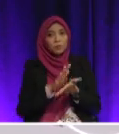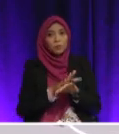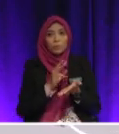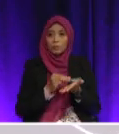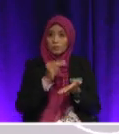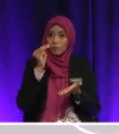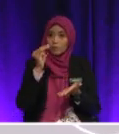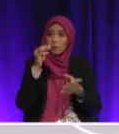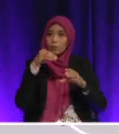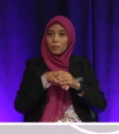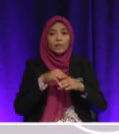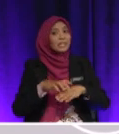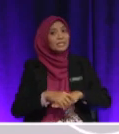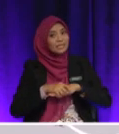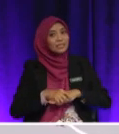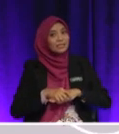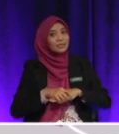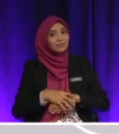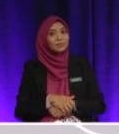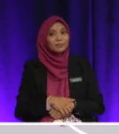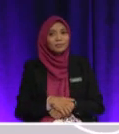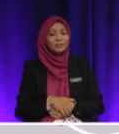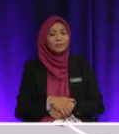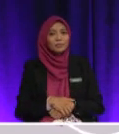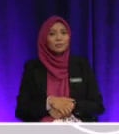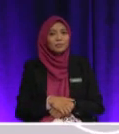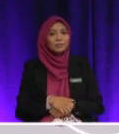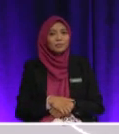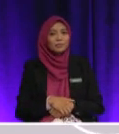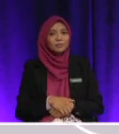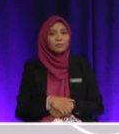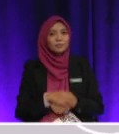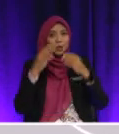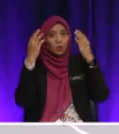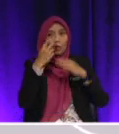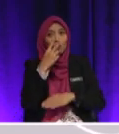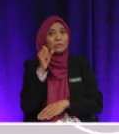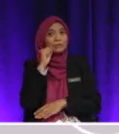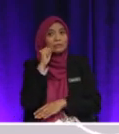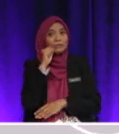dalam bahasa Inggris oke Siti tadi ya